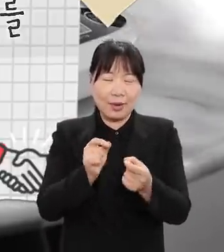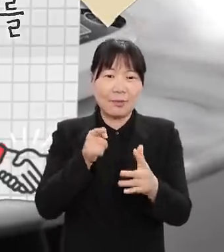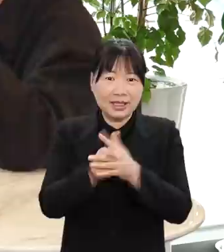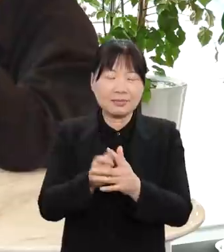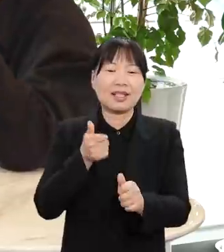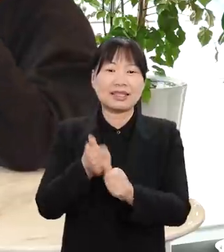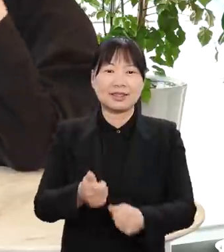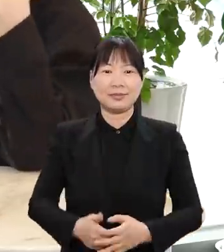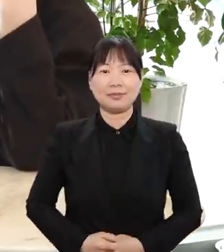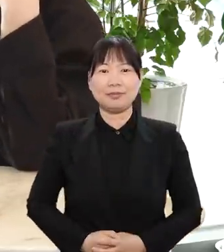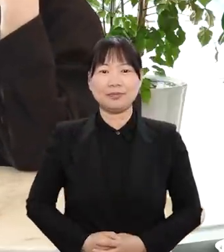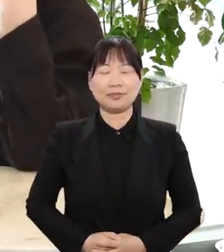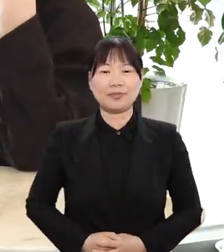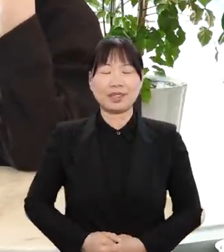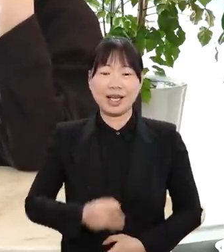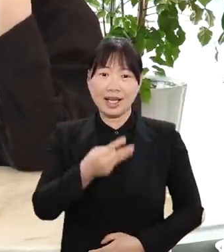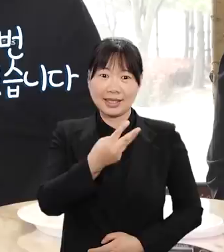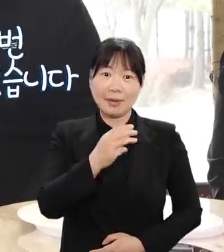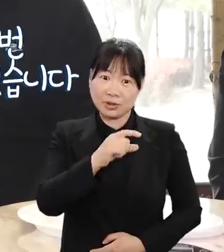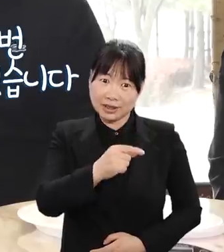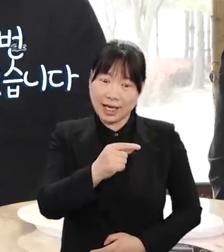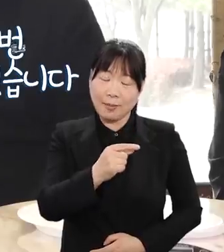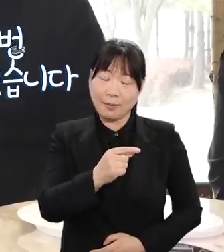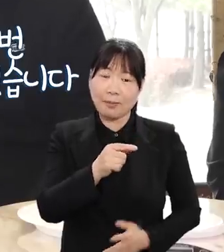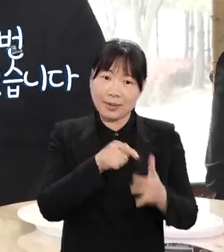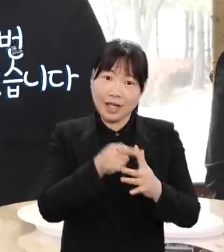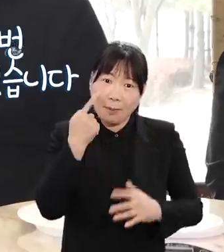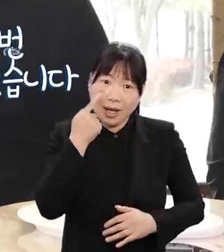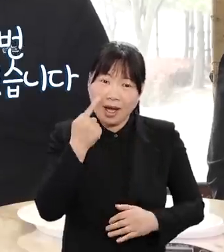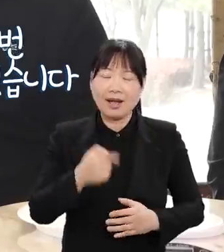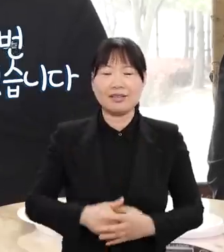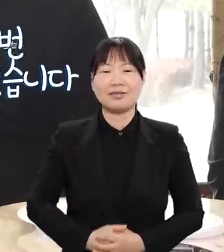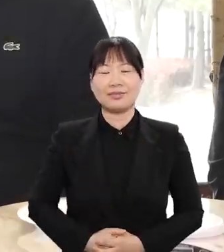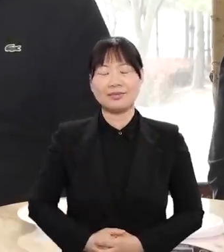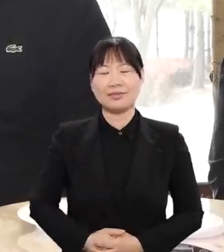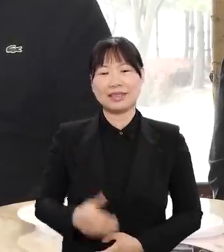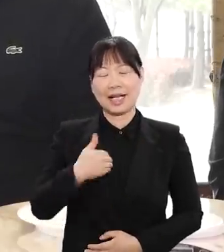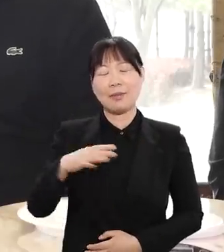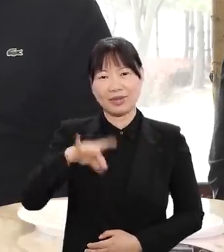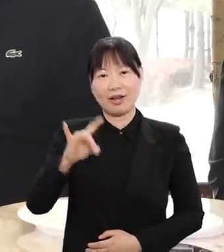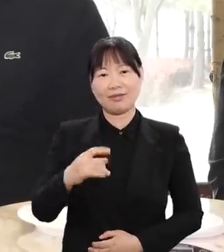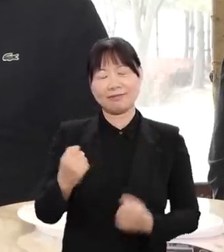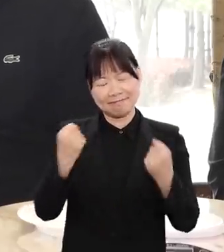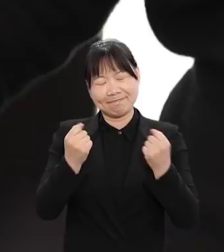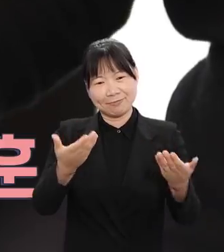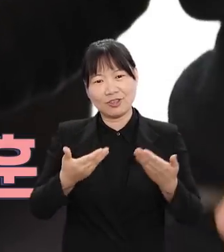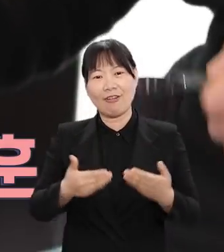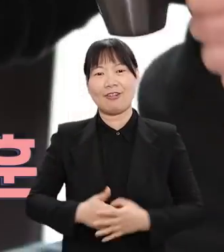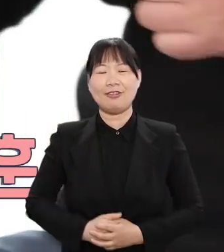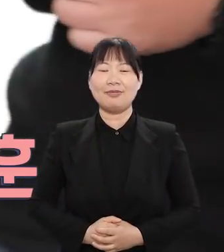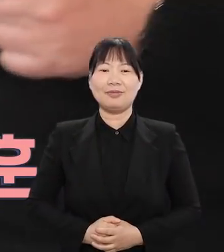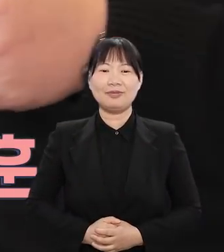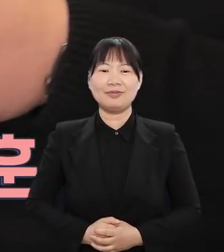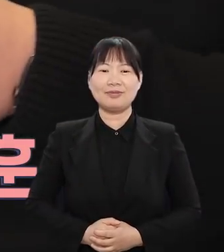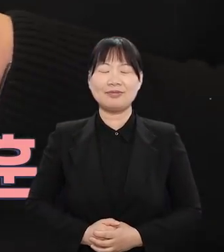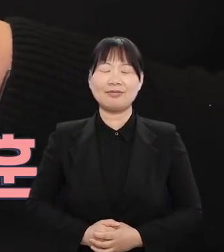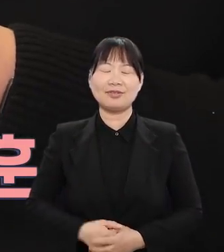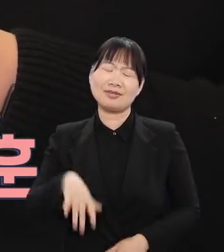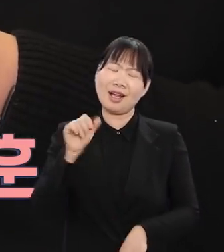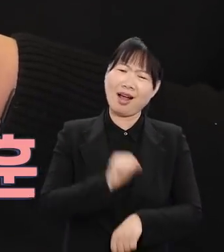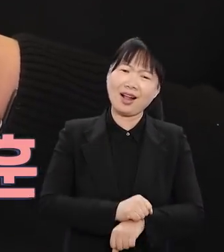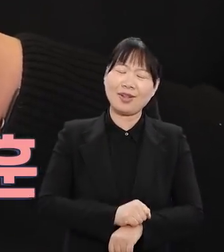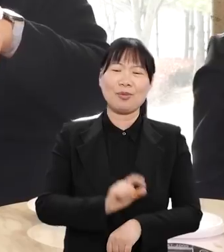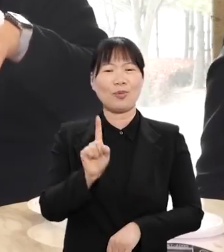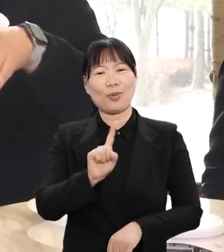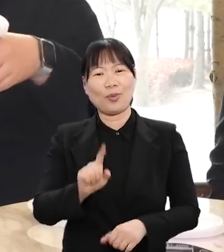팀이 승리. 300g 말고 3g이요? 제가 한번 먼저 해보겠습니다. 힘을 주세요. 아, 잘